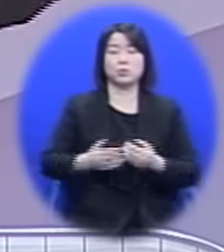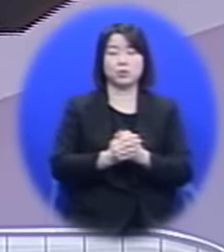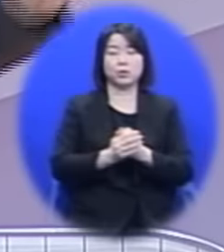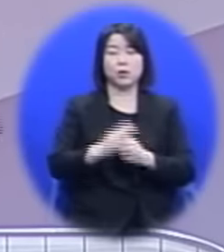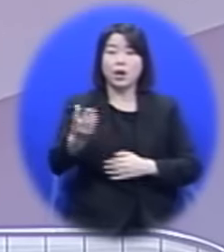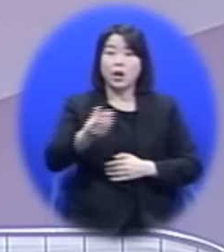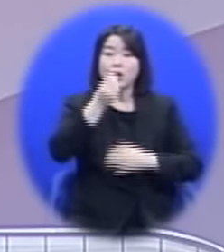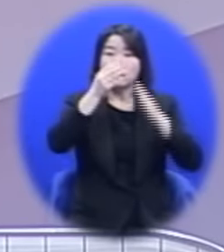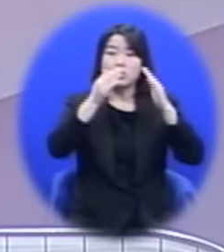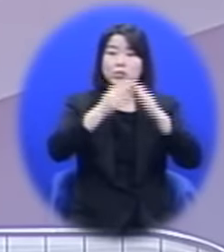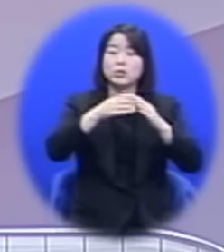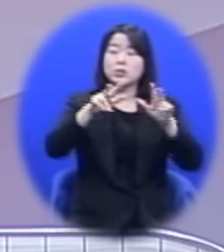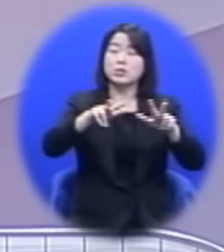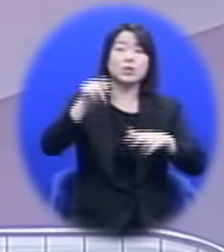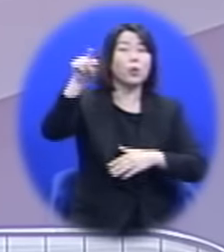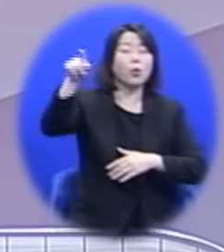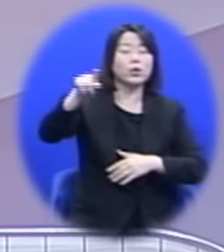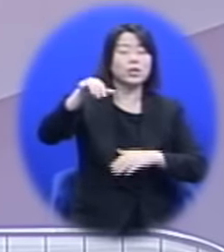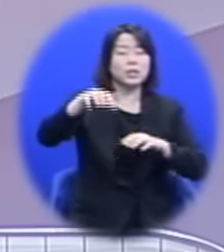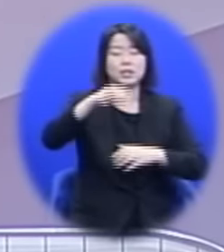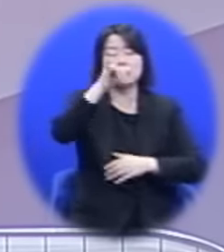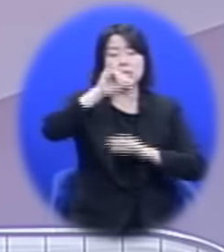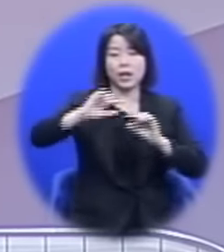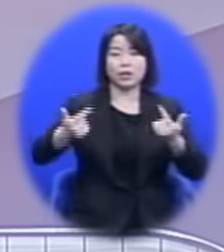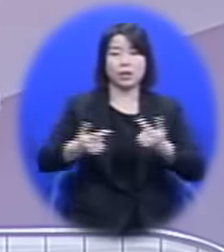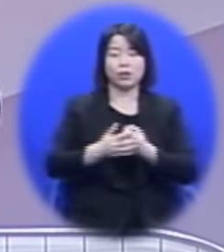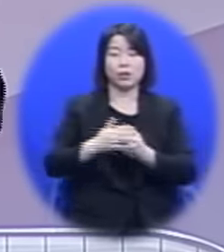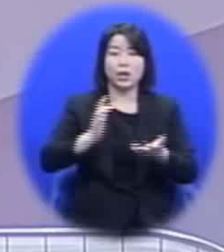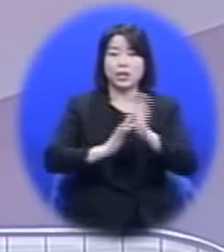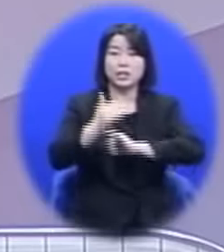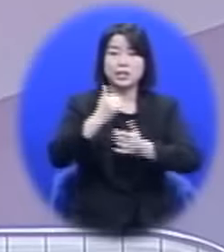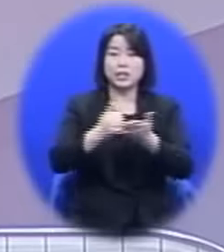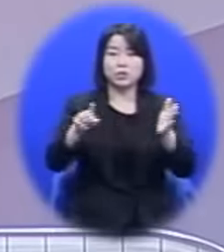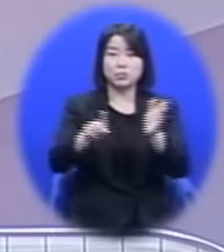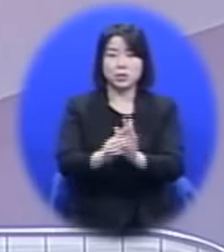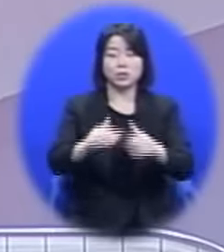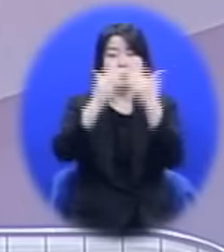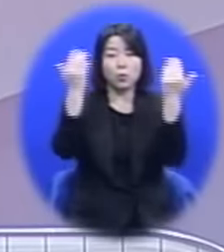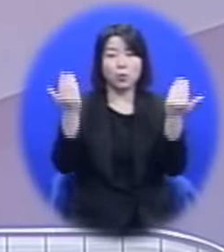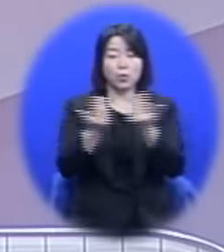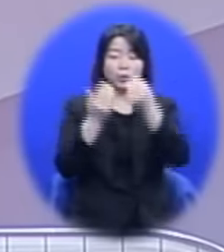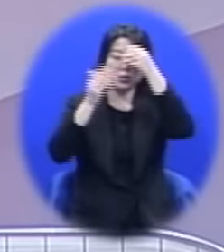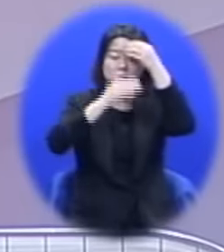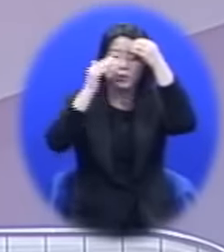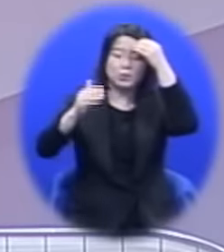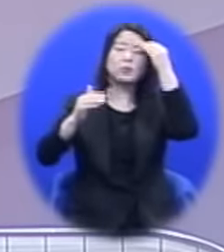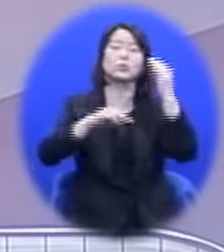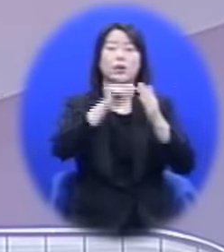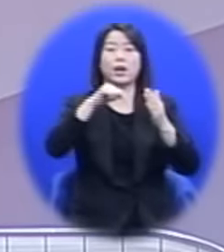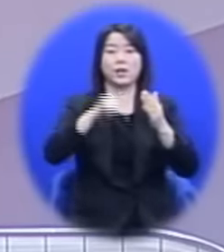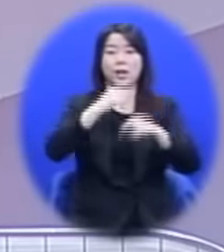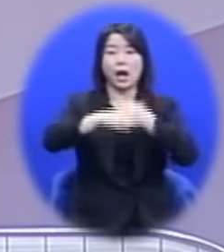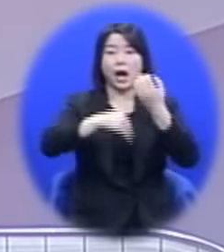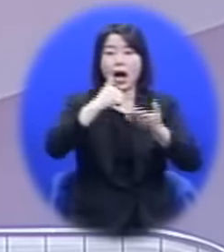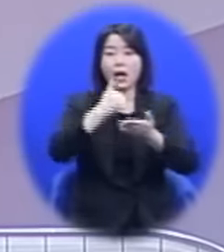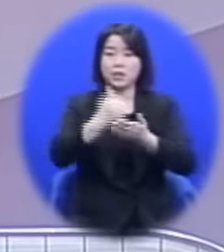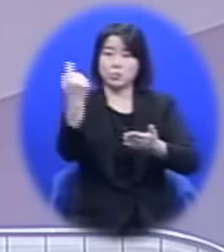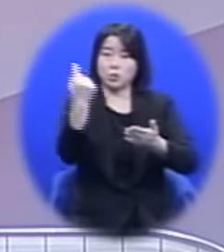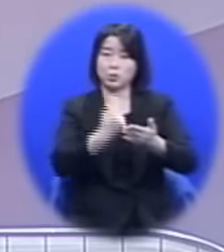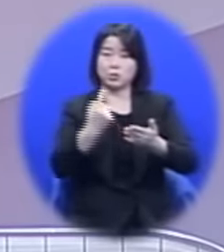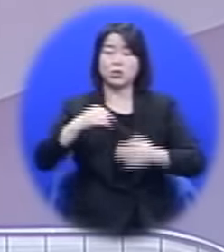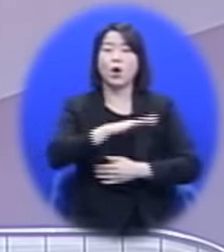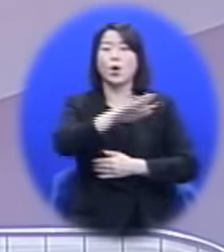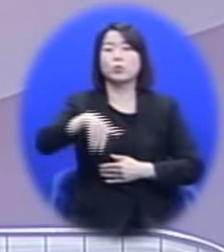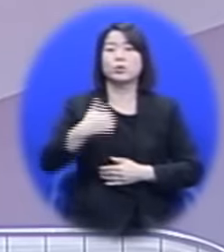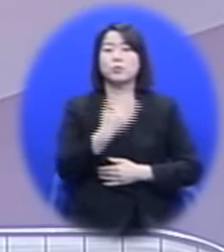이제 거기에 있지 않습니다. 예수를 믿는 모든 성도들 안에 하나님이 임하셔서 우리를 성전